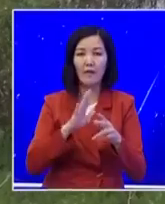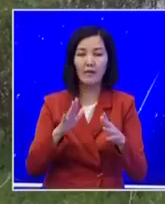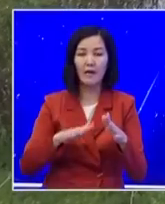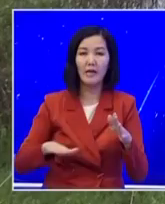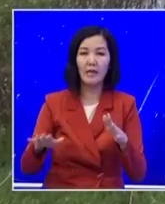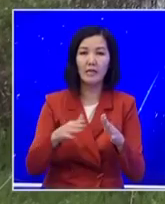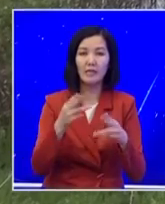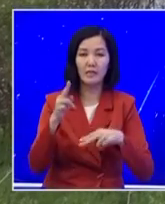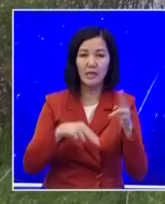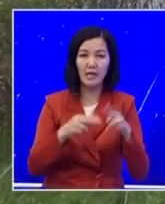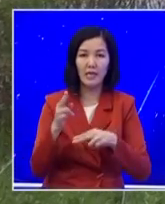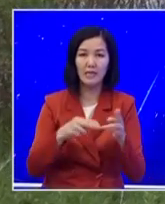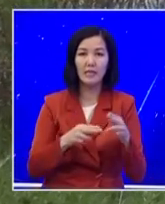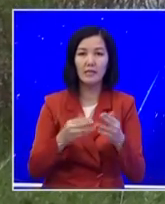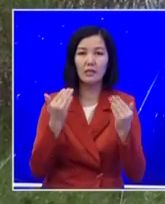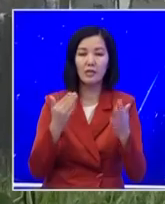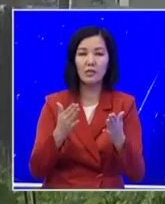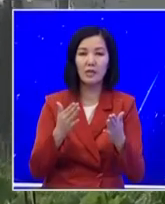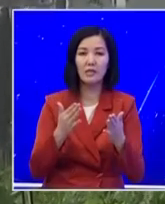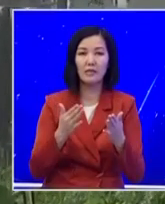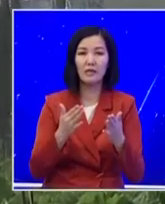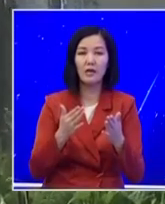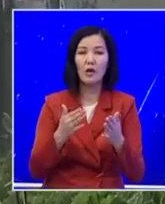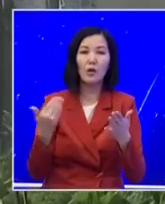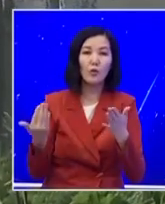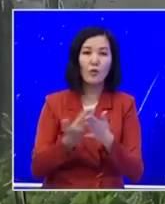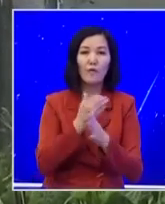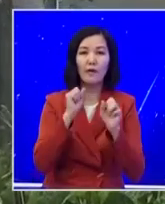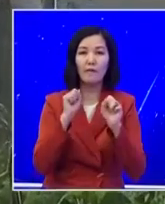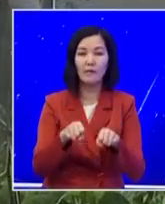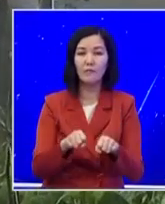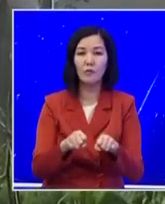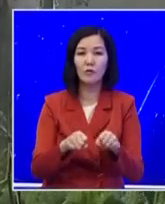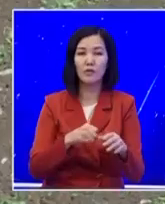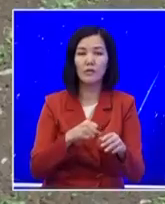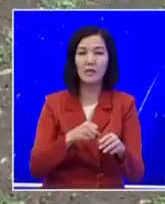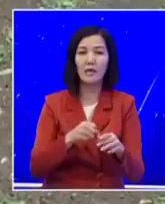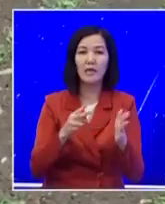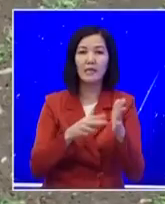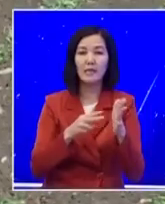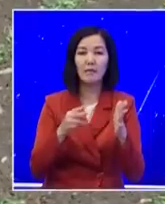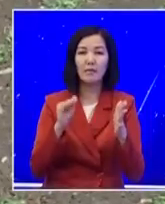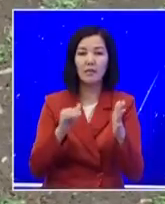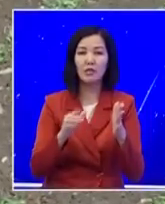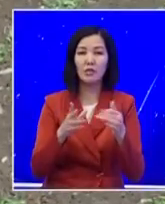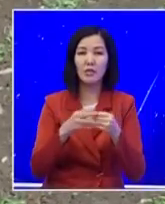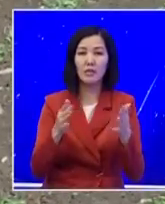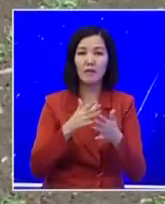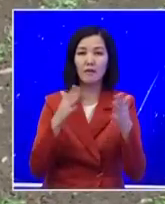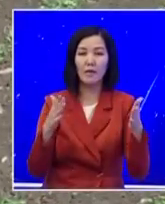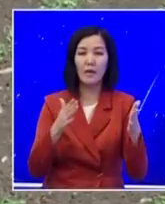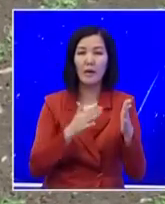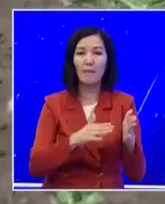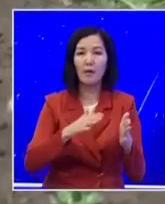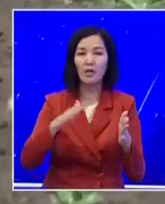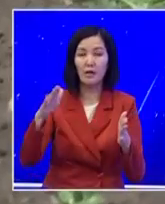Теперь начнется строительство ирригационных сетей, за счет чего появится возможность вовлечь в оборот еще более 7 тысяч гектаров. Так, пошагово по